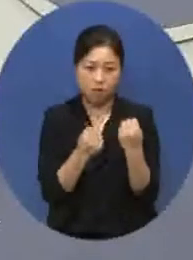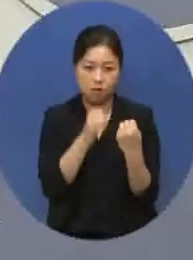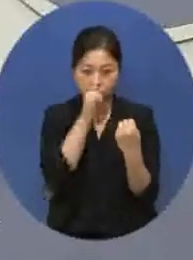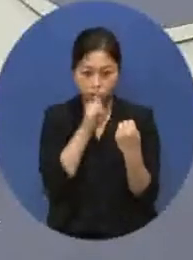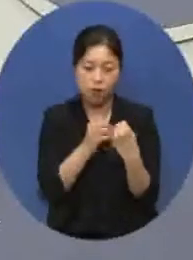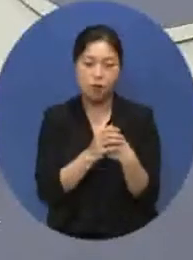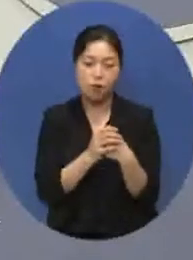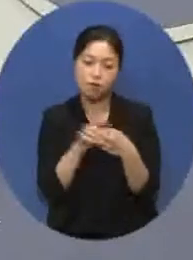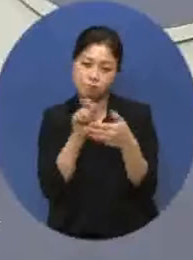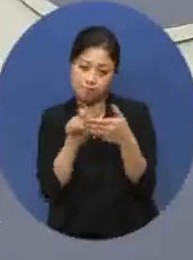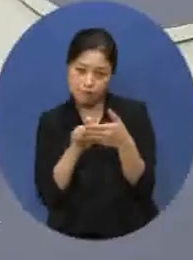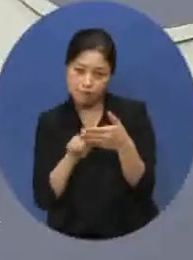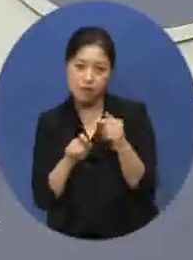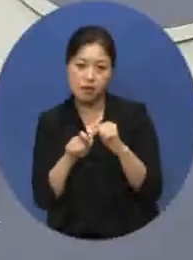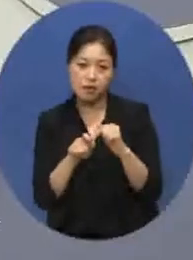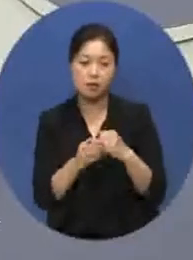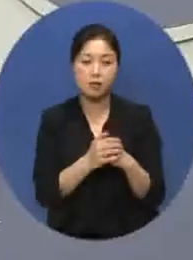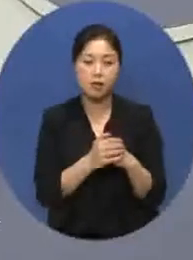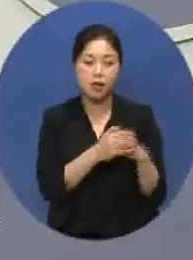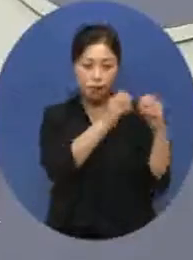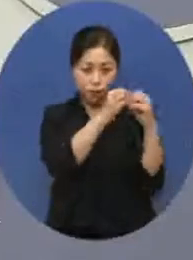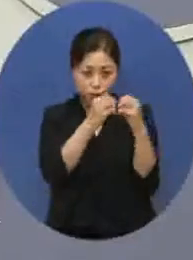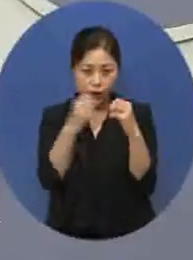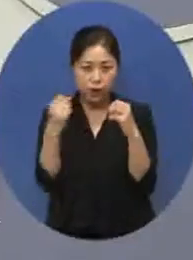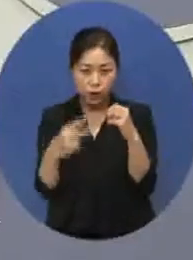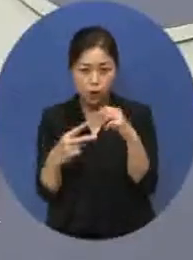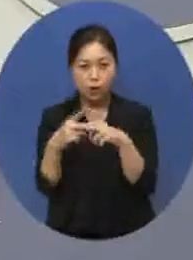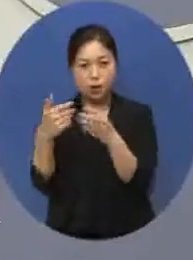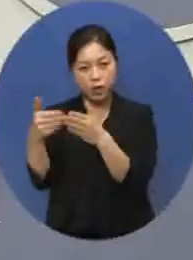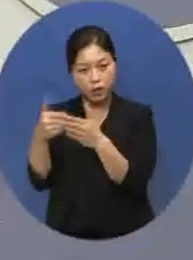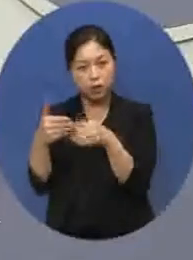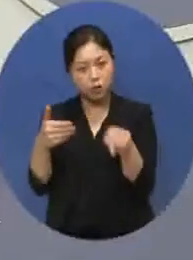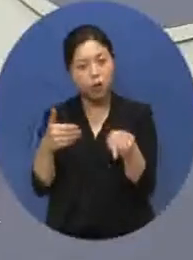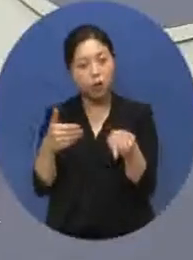그래서 문학하고 미술 쪽이 많았는데